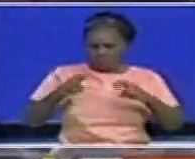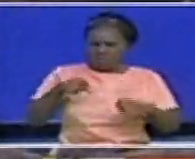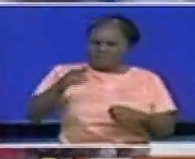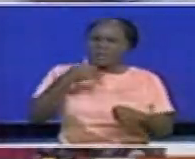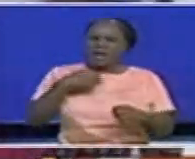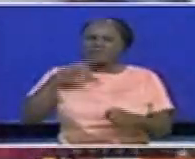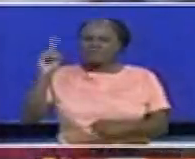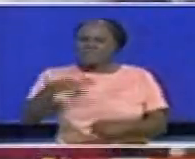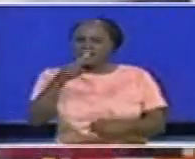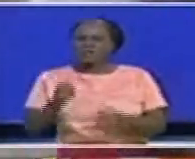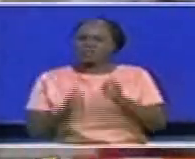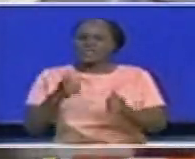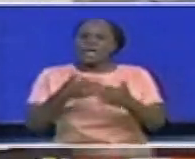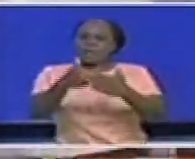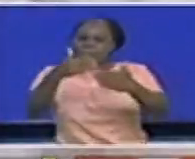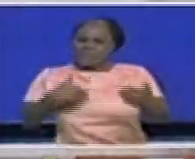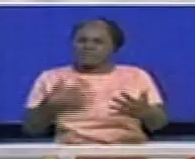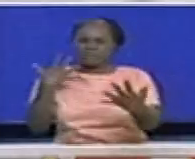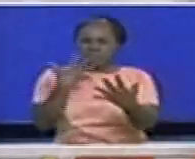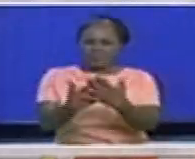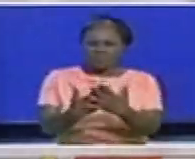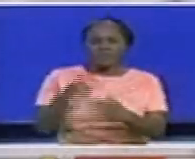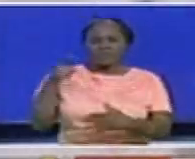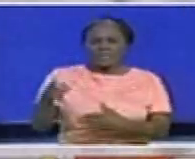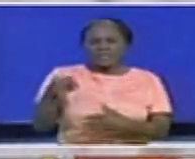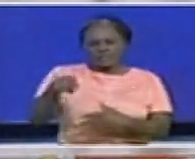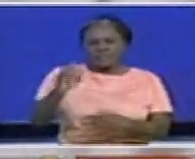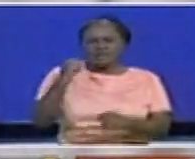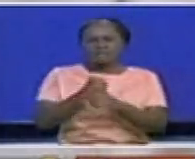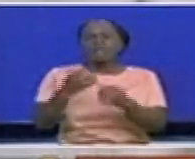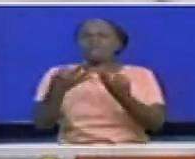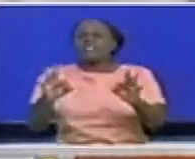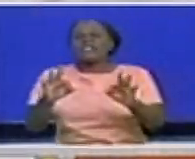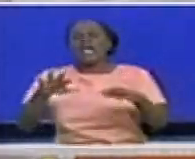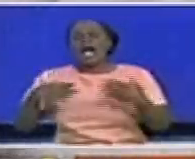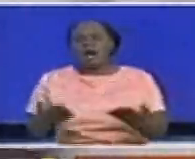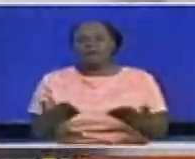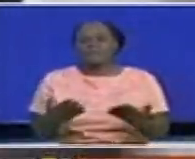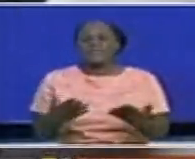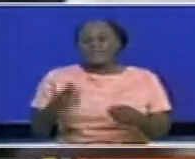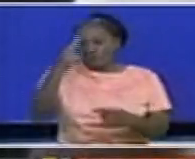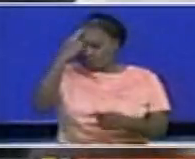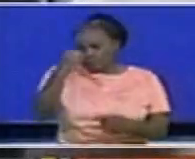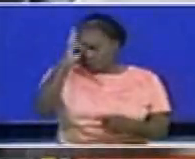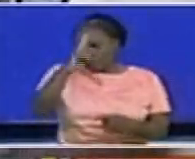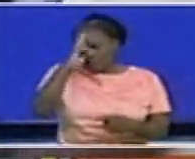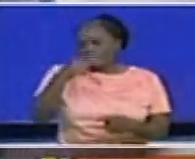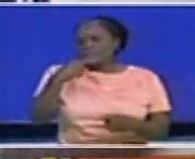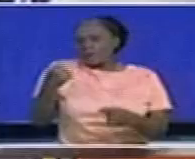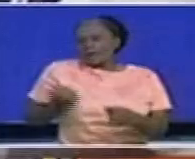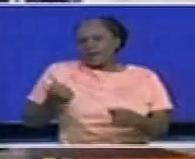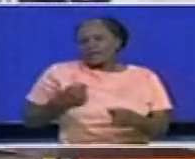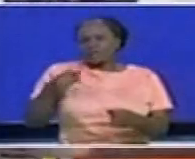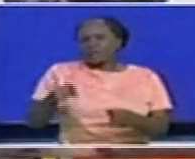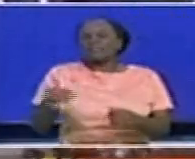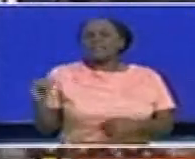makosa gani kabla ya kufungwa jela Kamiti na vipi aliweza kuachiliwa huru. Kulingana na polisi, mwanamke aliyeuawa alianza